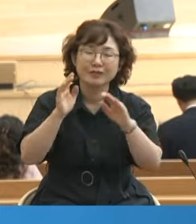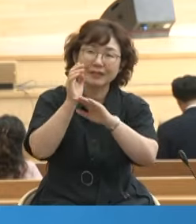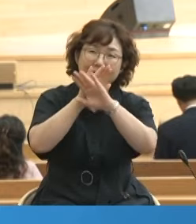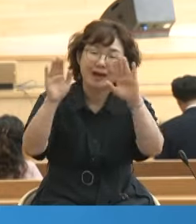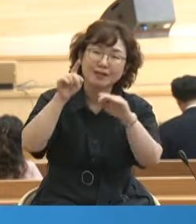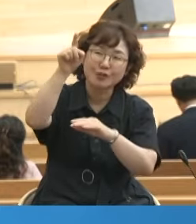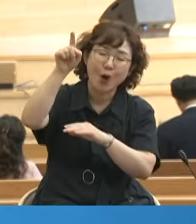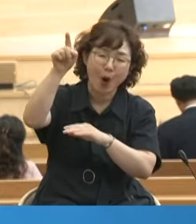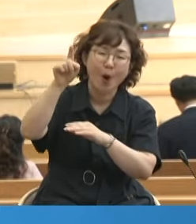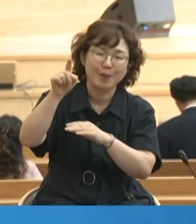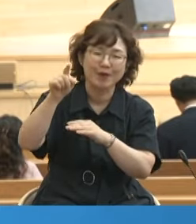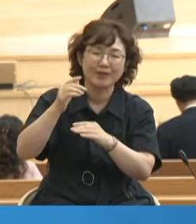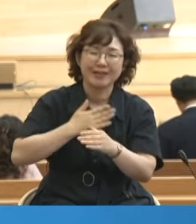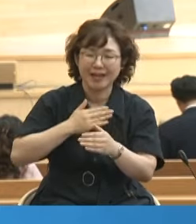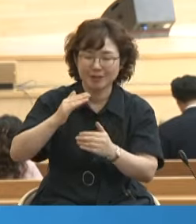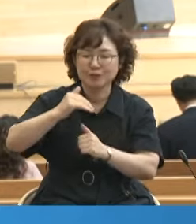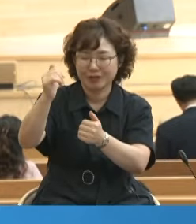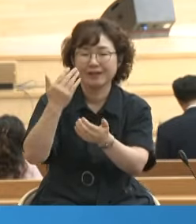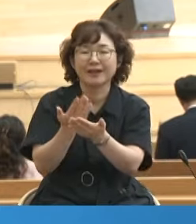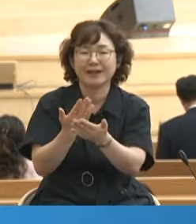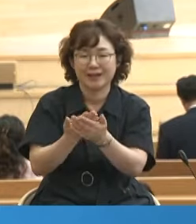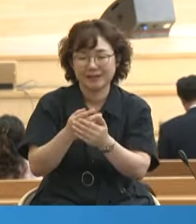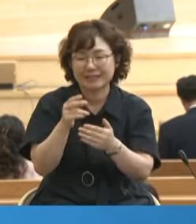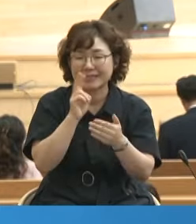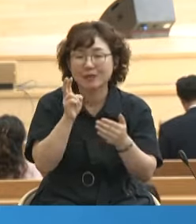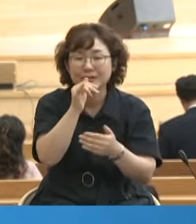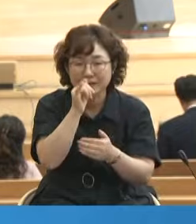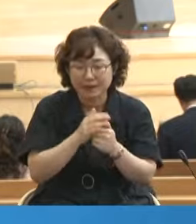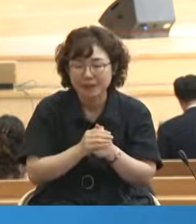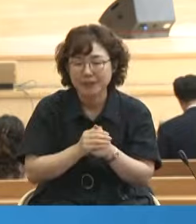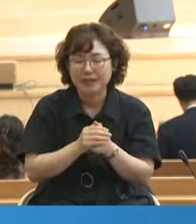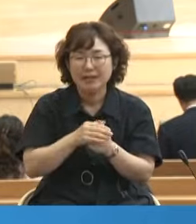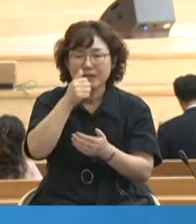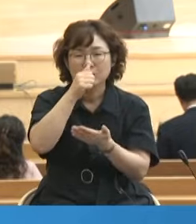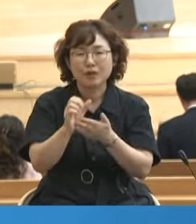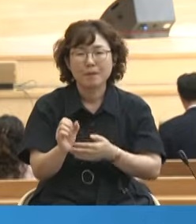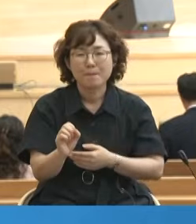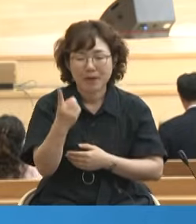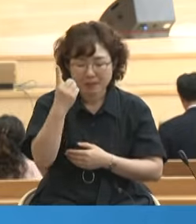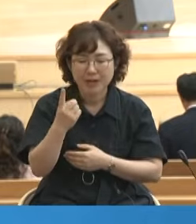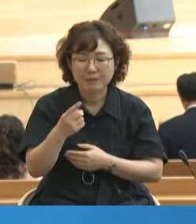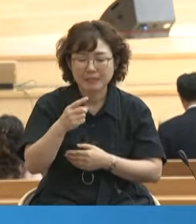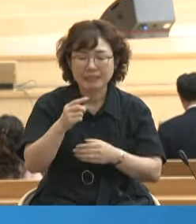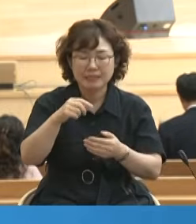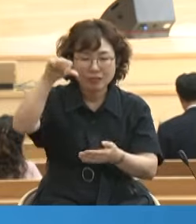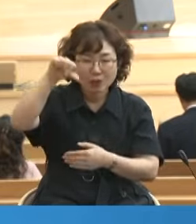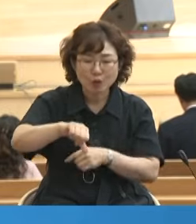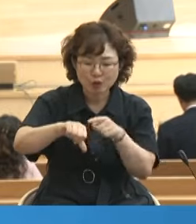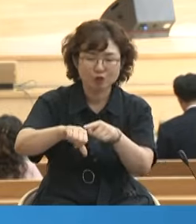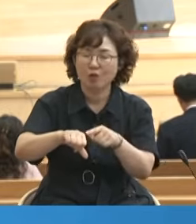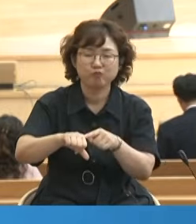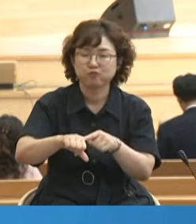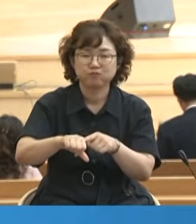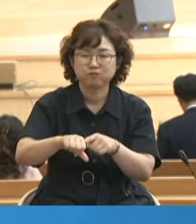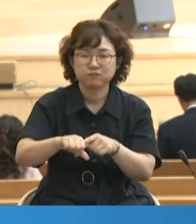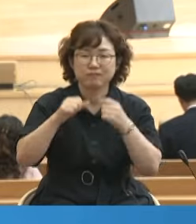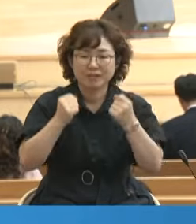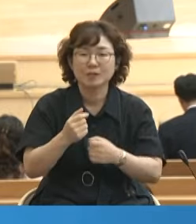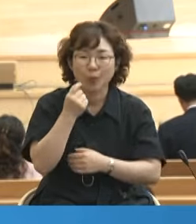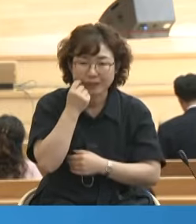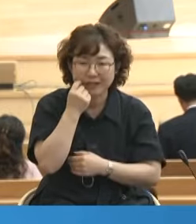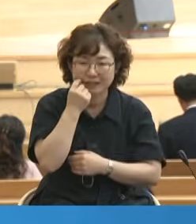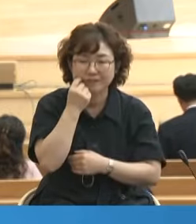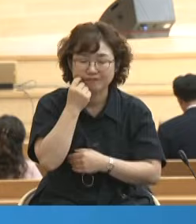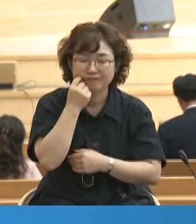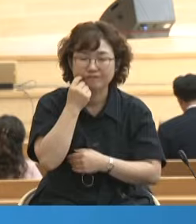저편. 할렐루야. 아멘. 여러분 죄로 말미암은 저주, 그 어떤 어둠도 존재할 수 없는,